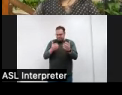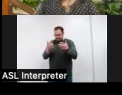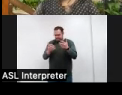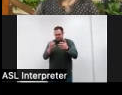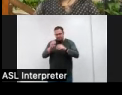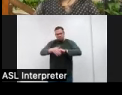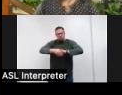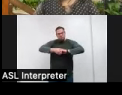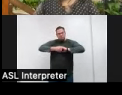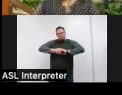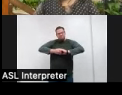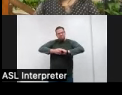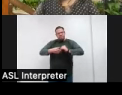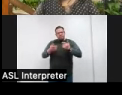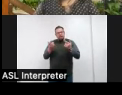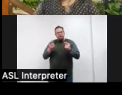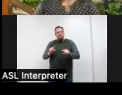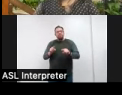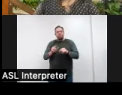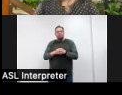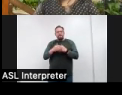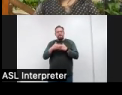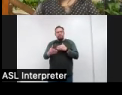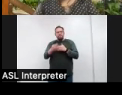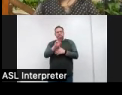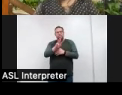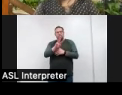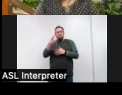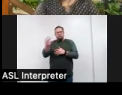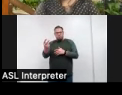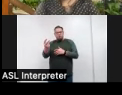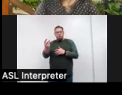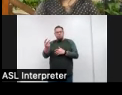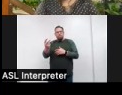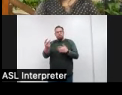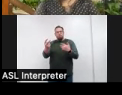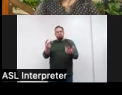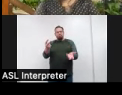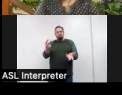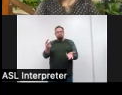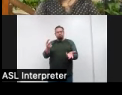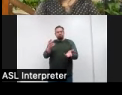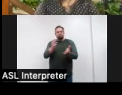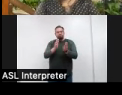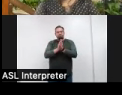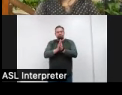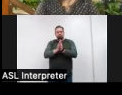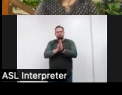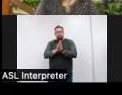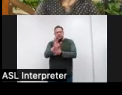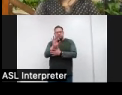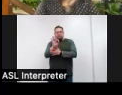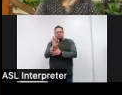جزر المارشال. Right after World War II. بعد الحرب العالمية الثانية. Federated States of Micronesia,